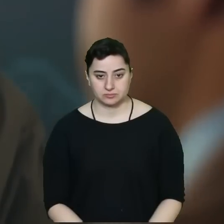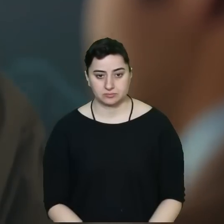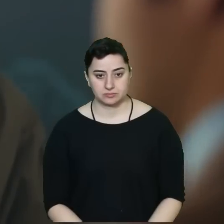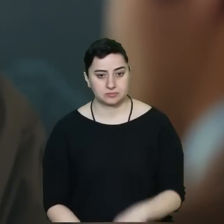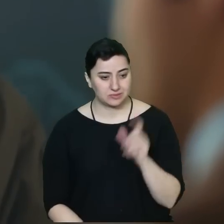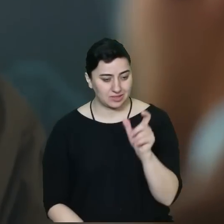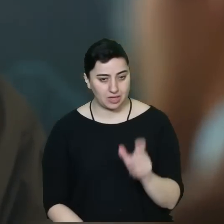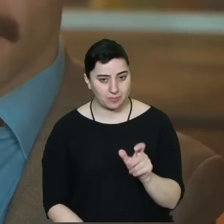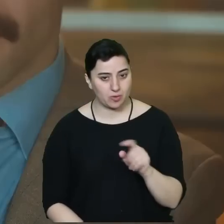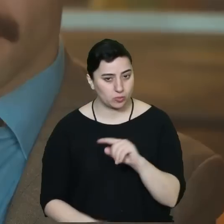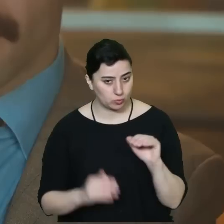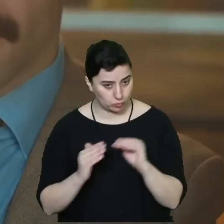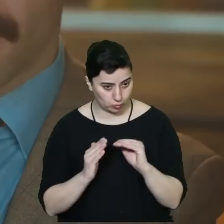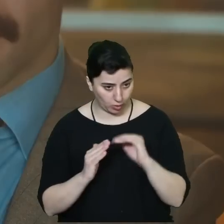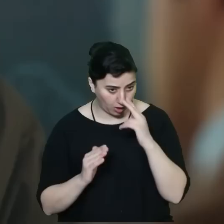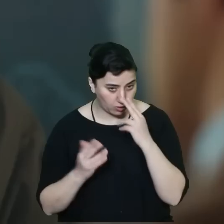Kerimelere Rasim olduğun gibi